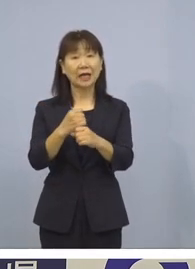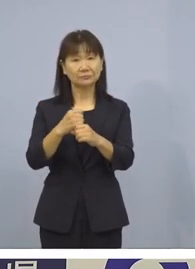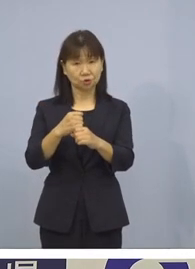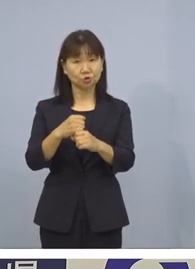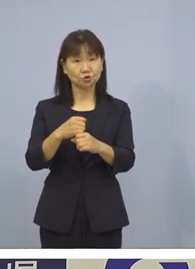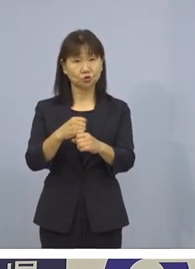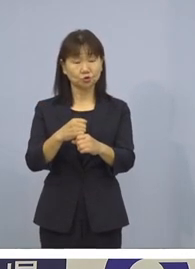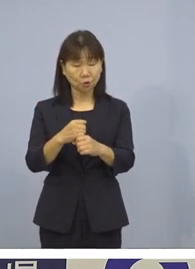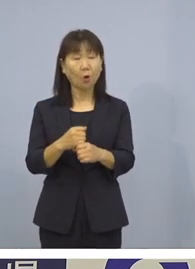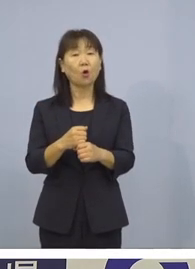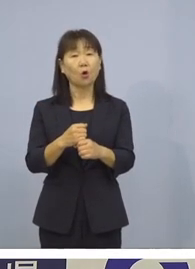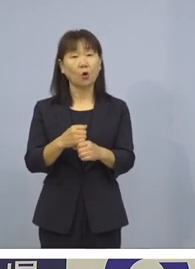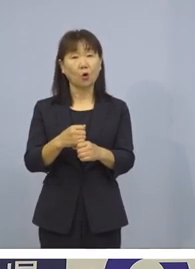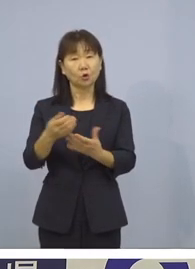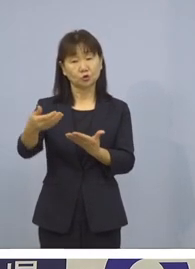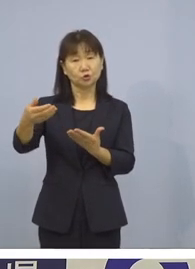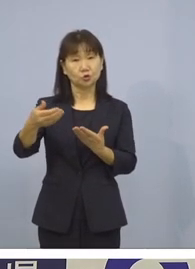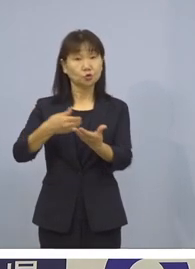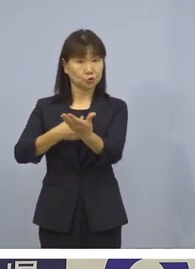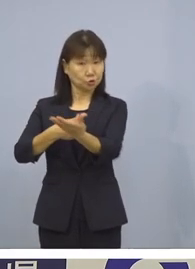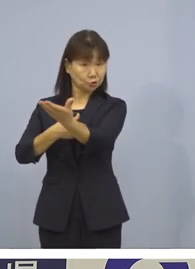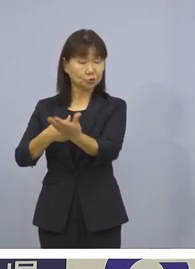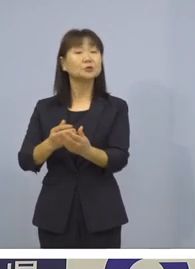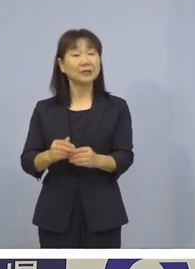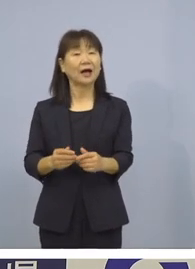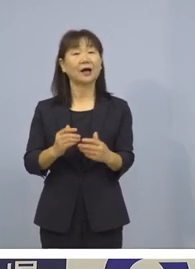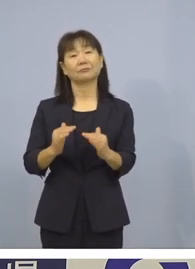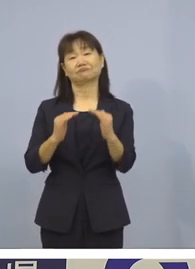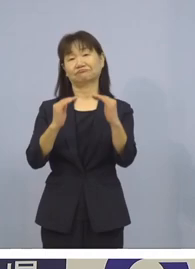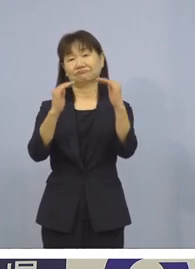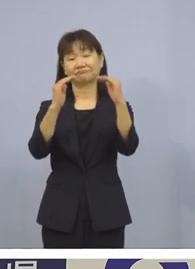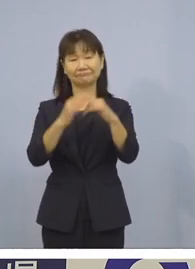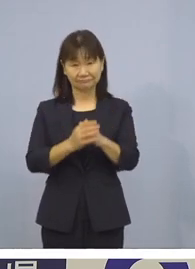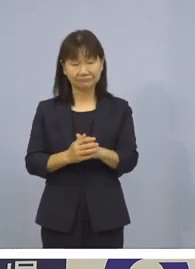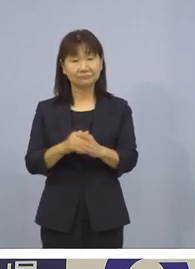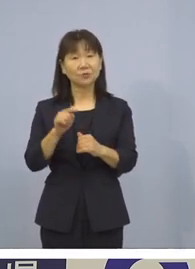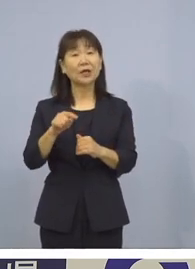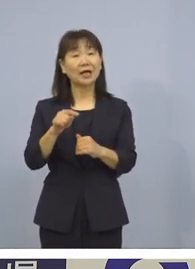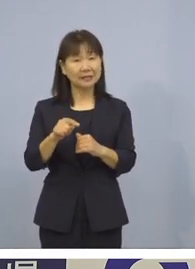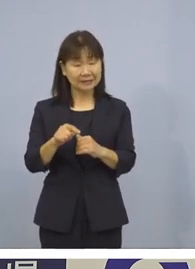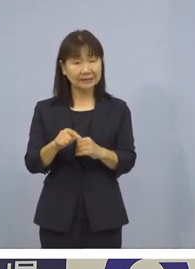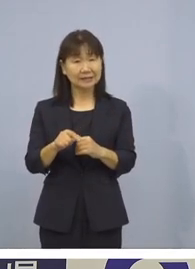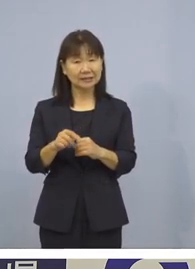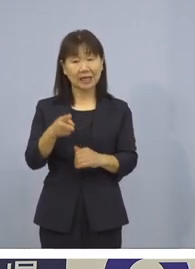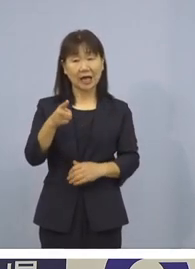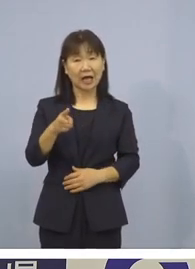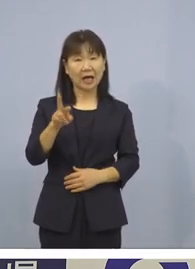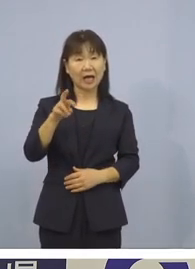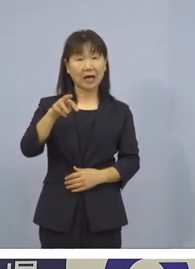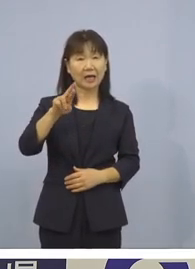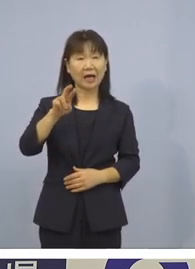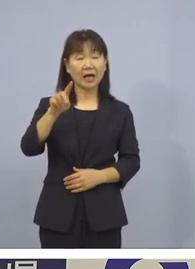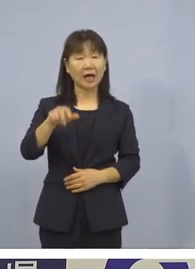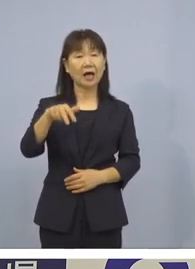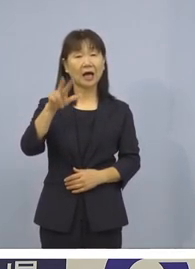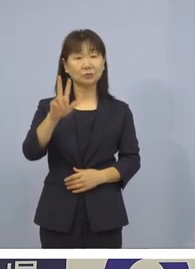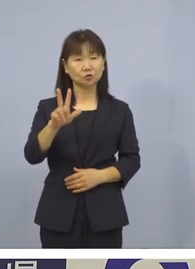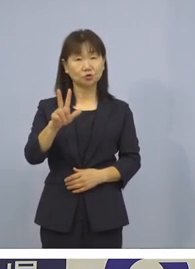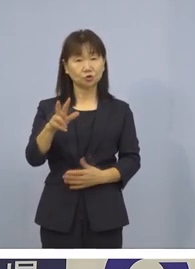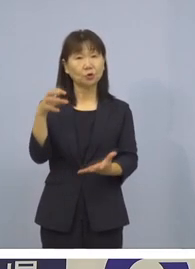どんどん伸びております。その中の一つにですね、西アビーフさん のハラール認証を受けたです